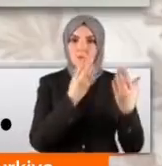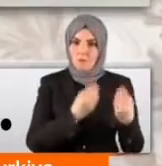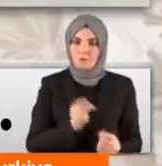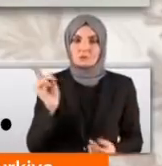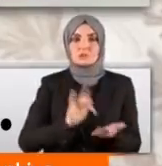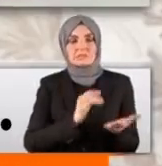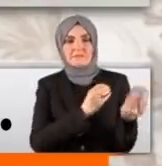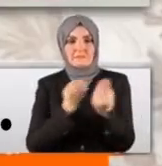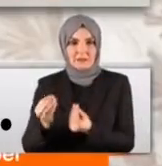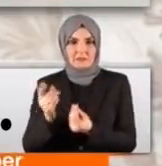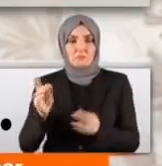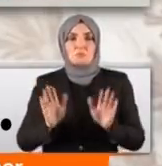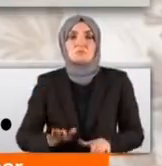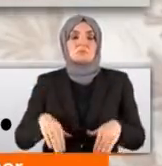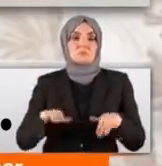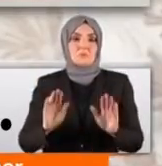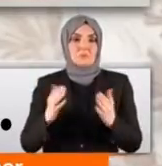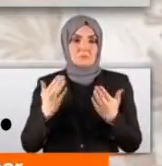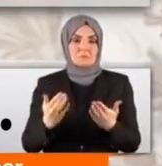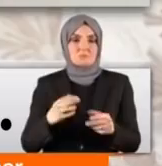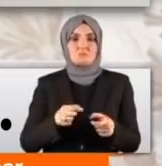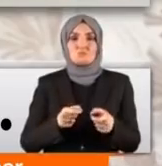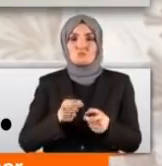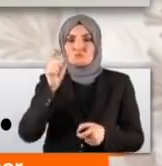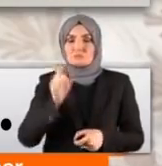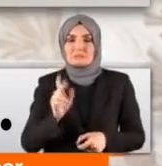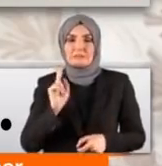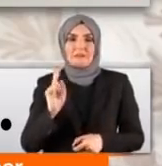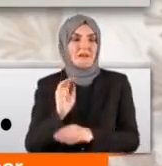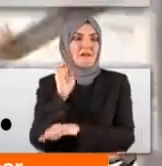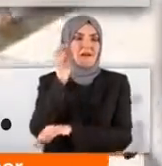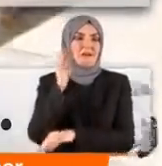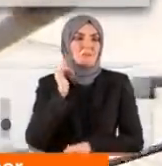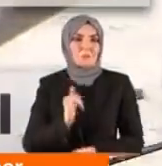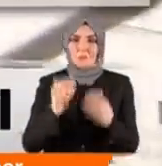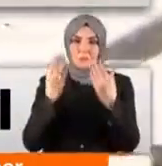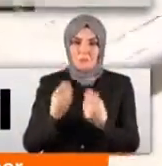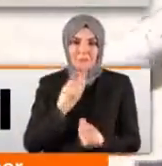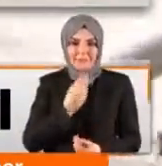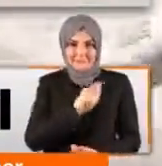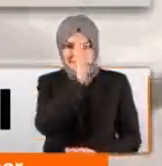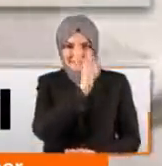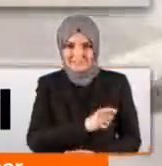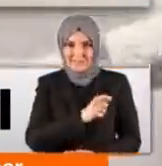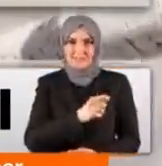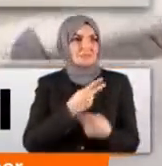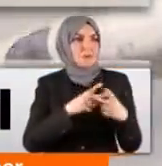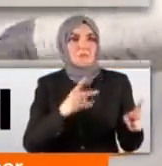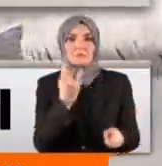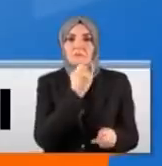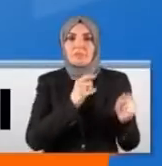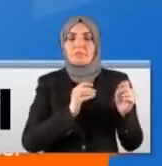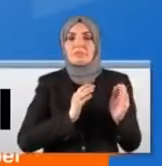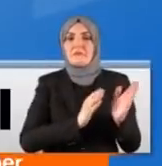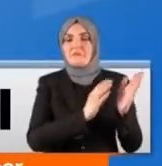durmuyor bu senin hayatını zindana çeviren takıntılı genç dışarıda elini kolunu sallayarak geziyor tarihsiz kısa ölüm mesajları